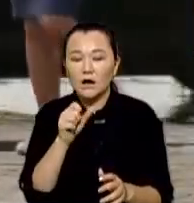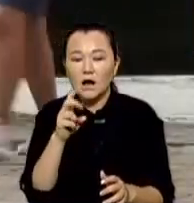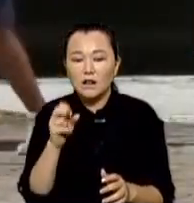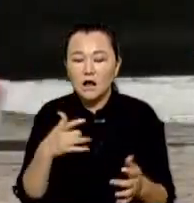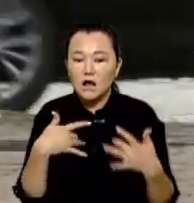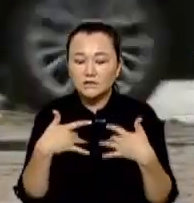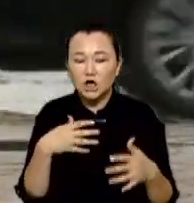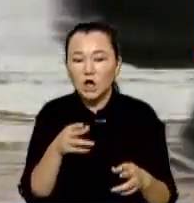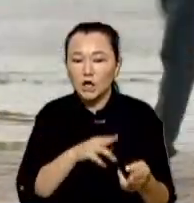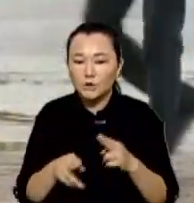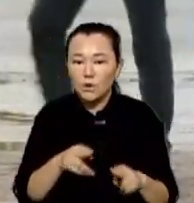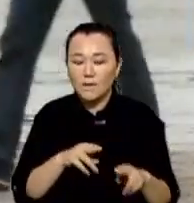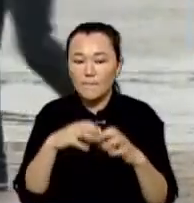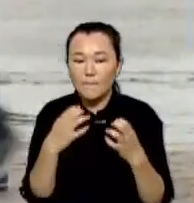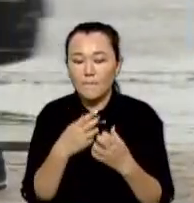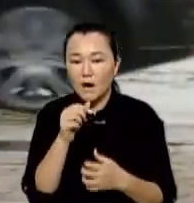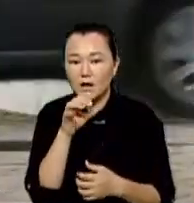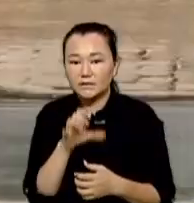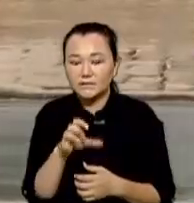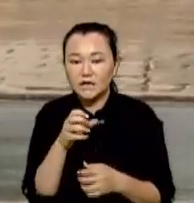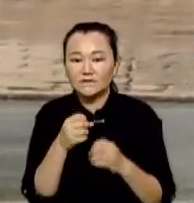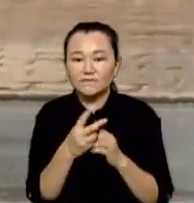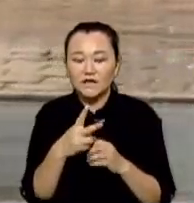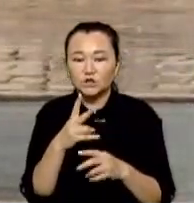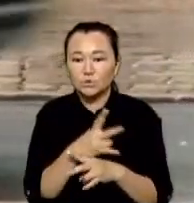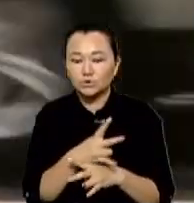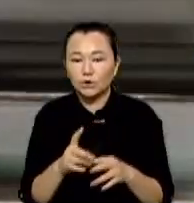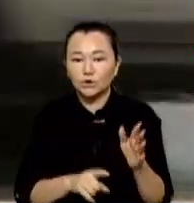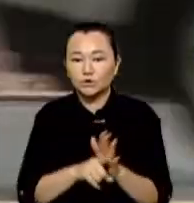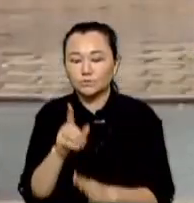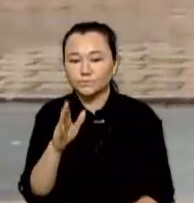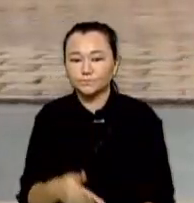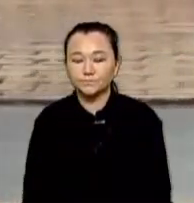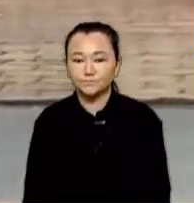в Ледовом дворце Барс-Арена, который начнется в 12 часов. Еляман Раймбеков, Информбюро.